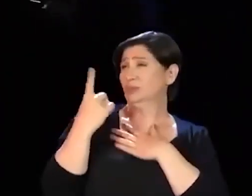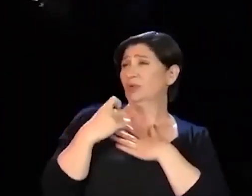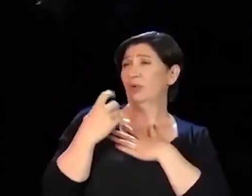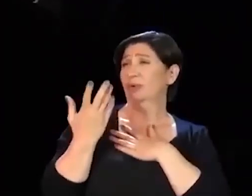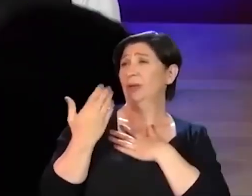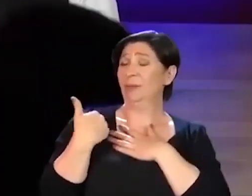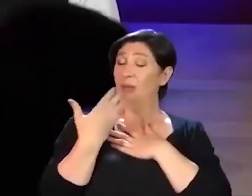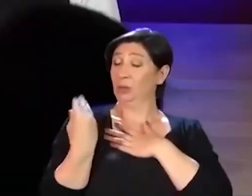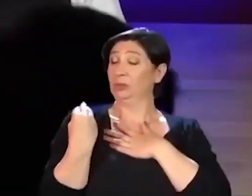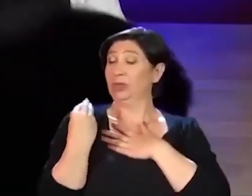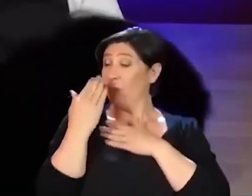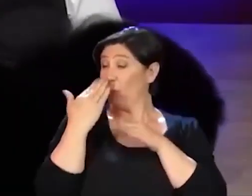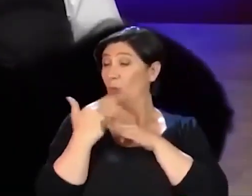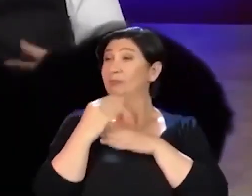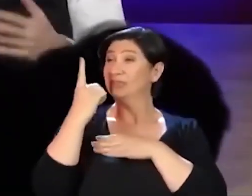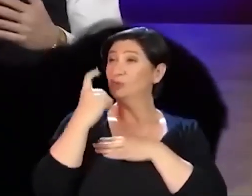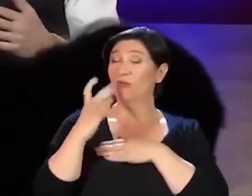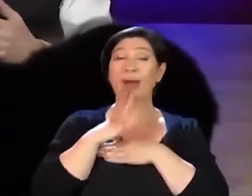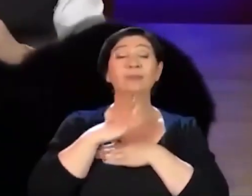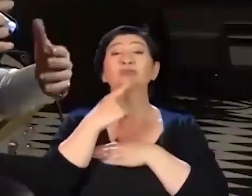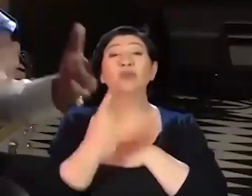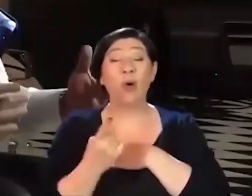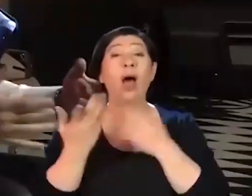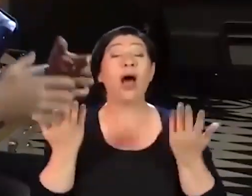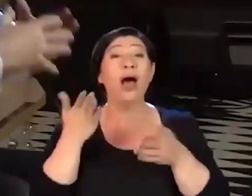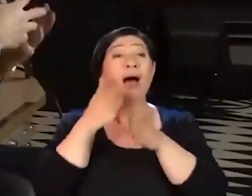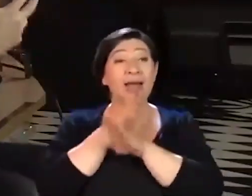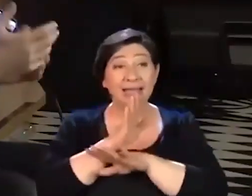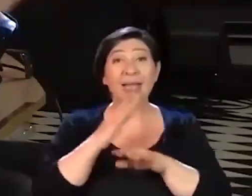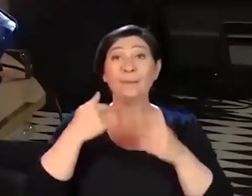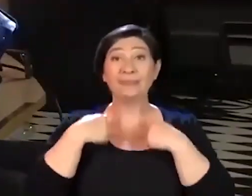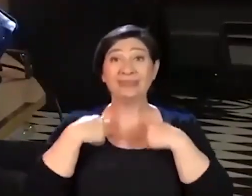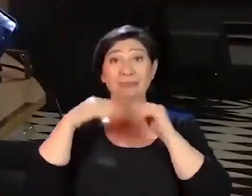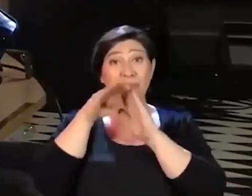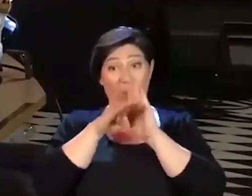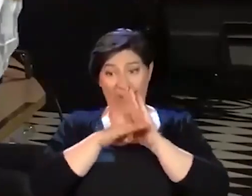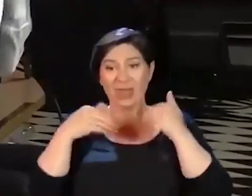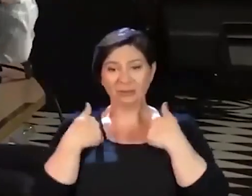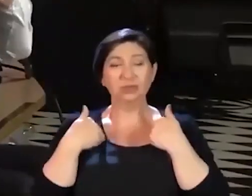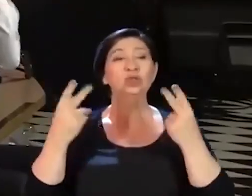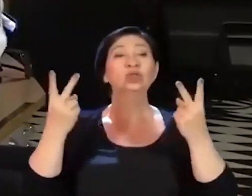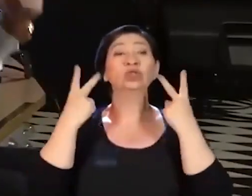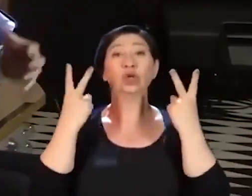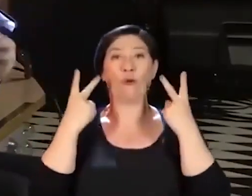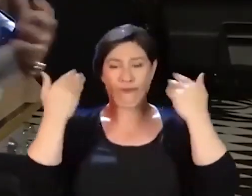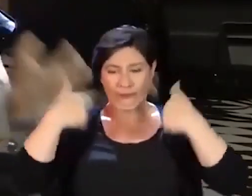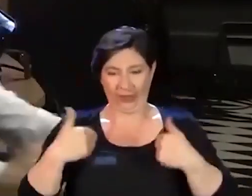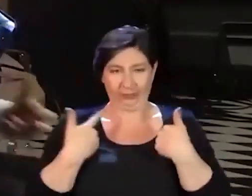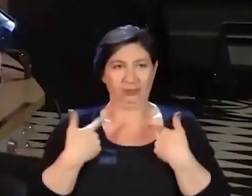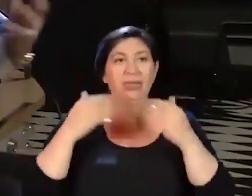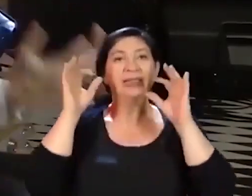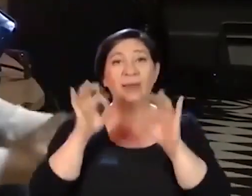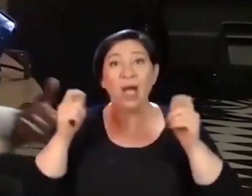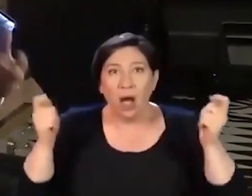Bana yaraşır bir sorun var mı? Diyerekten. Dolayısıyla hakikaten bizim programlarımız şovmenlerin